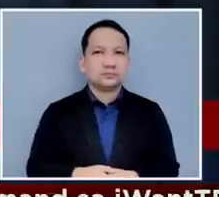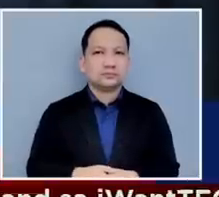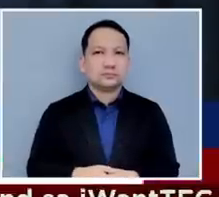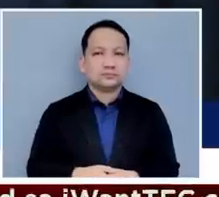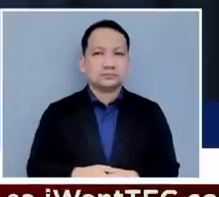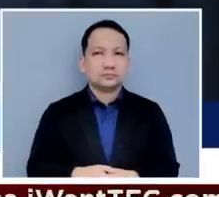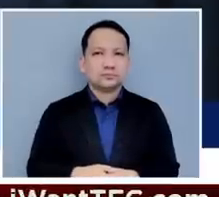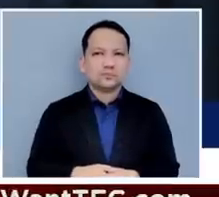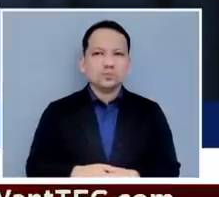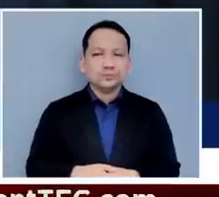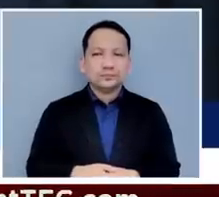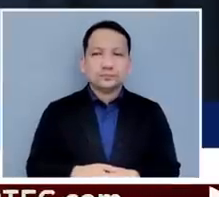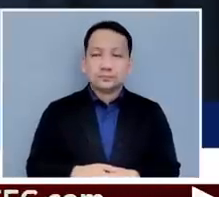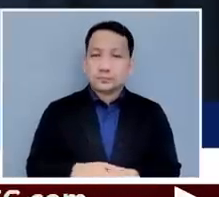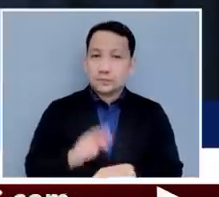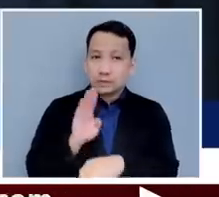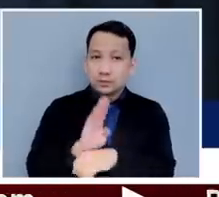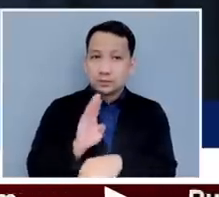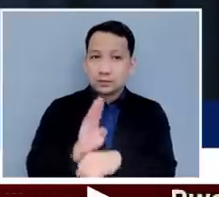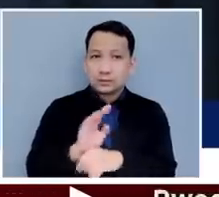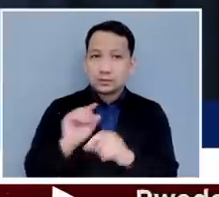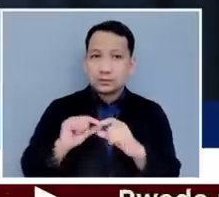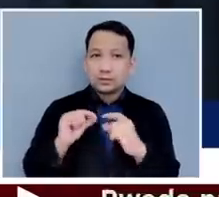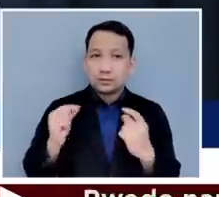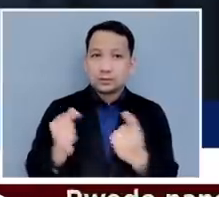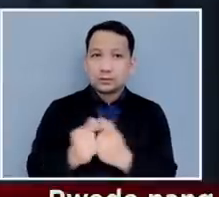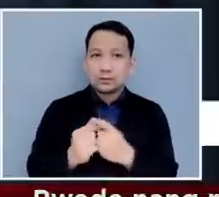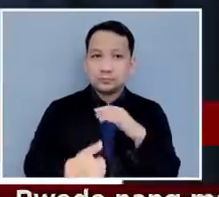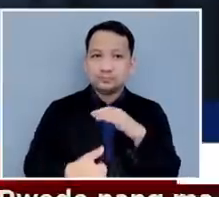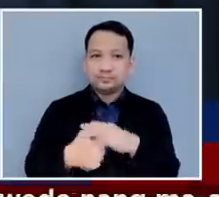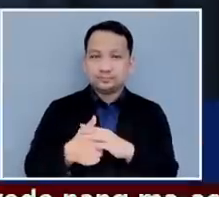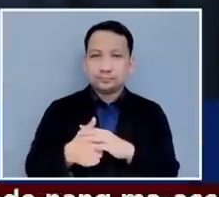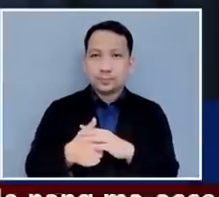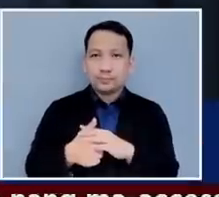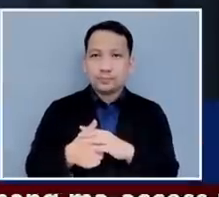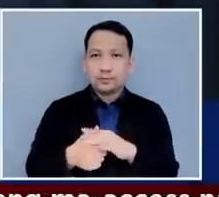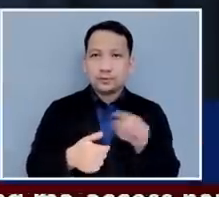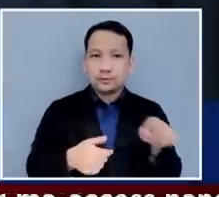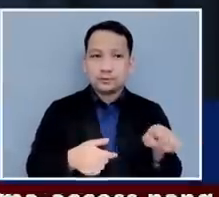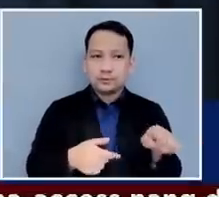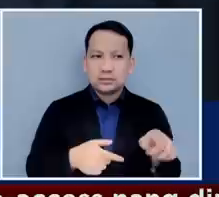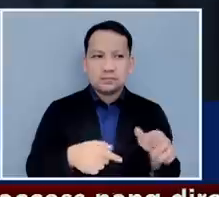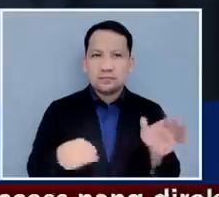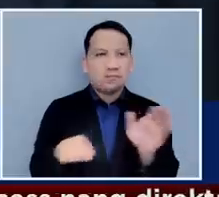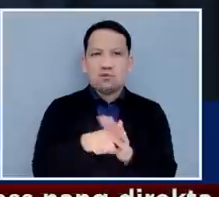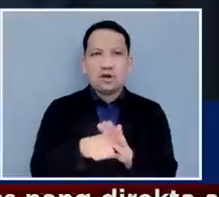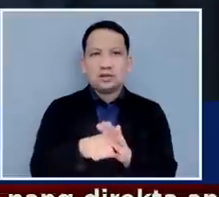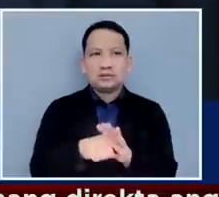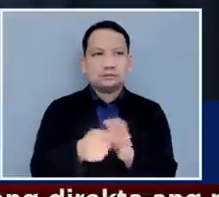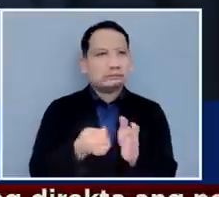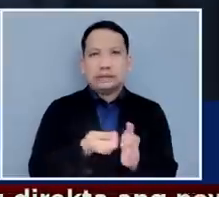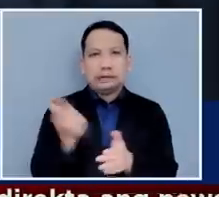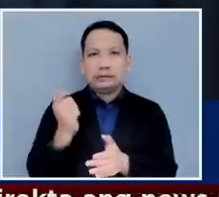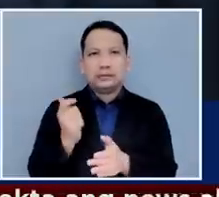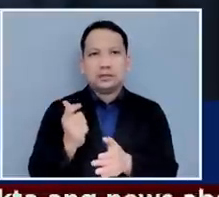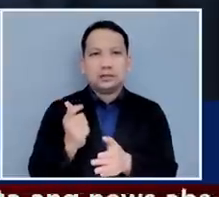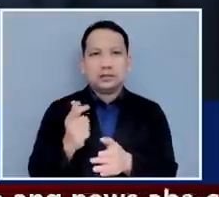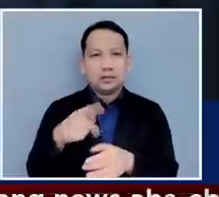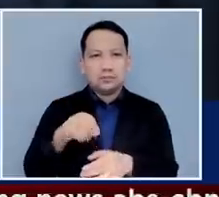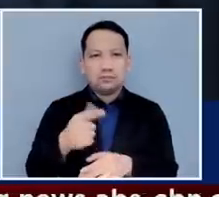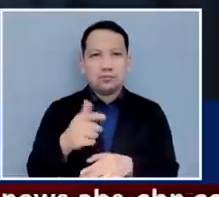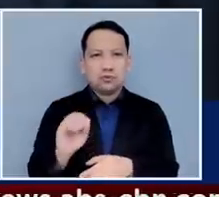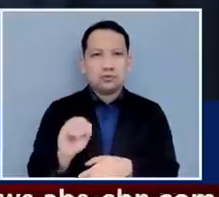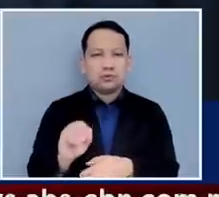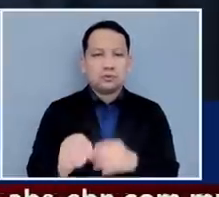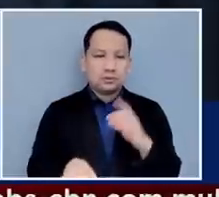All the business groups naglabas na ng manifesto to ban POGO. The major ones, yung pinakamalalaki. DOF and